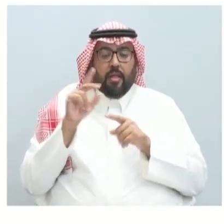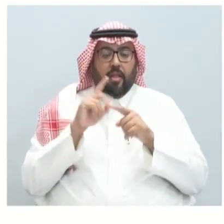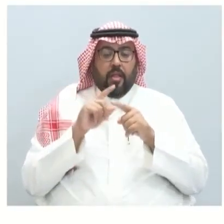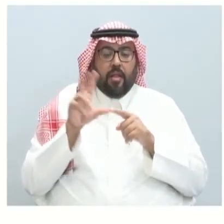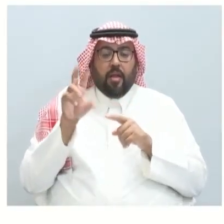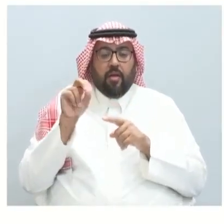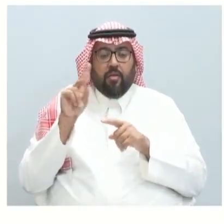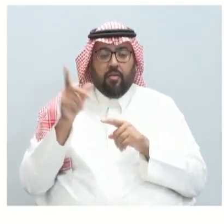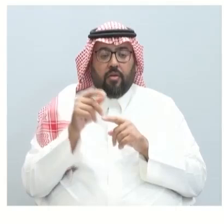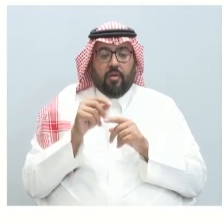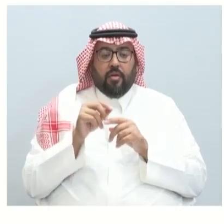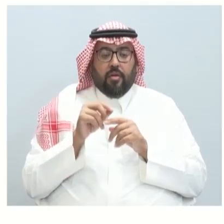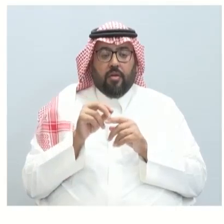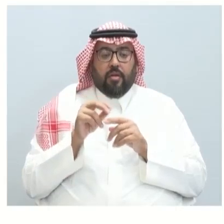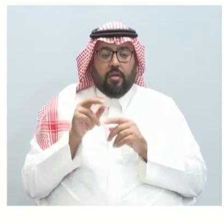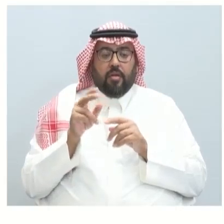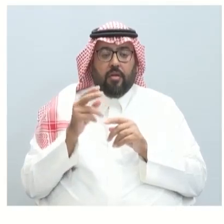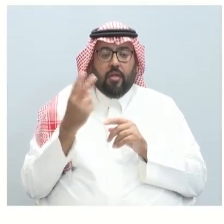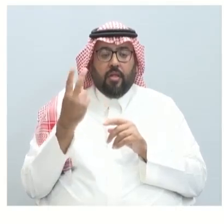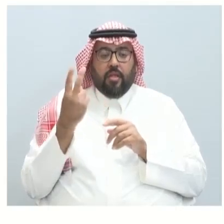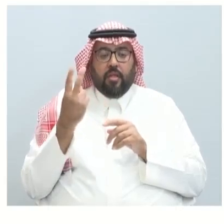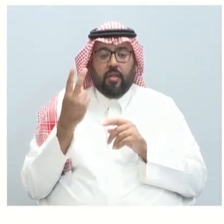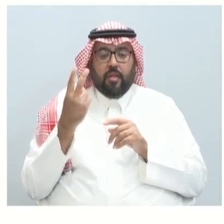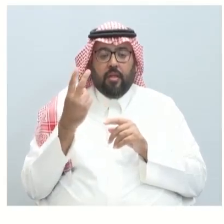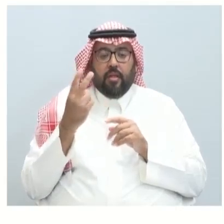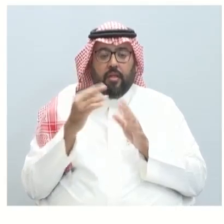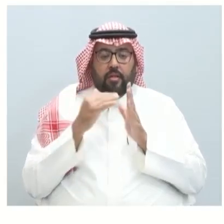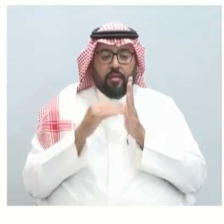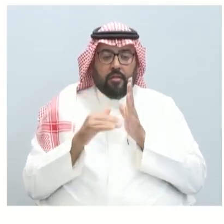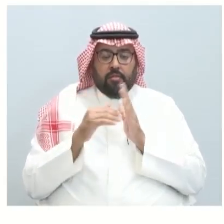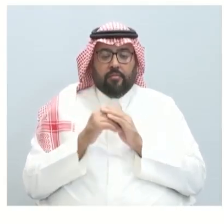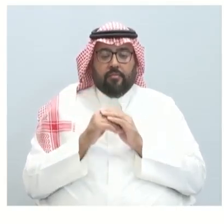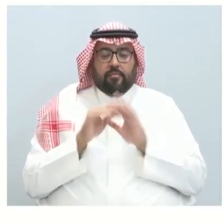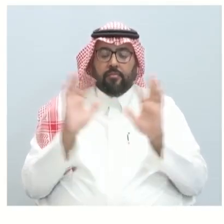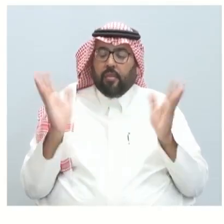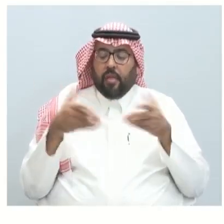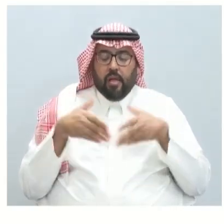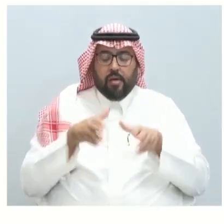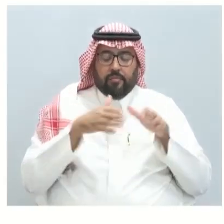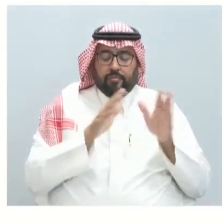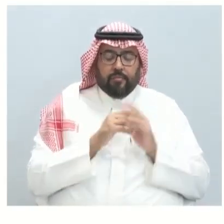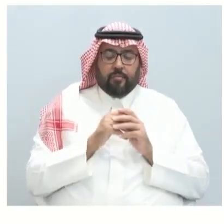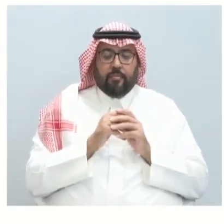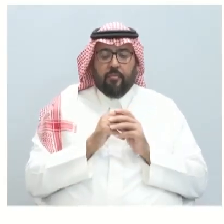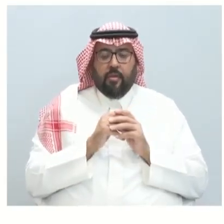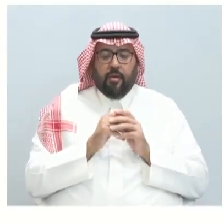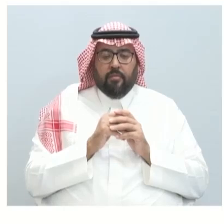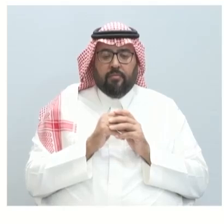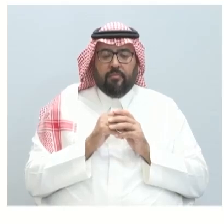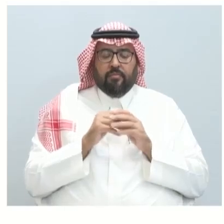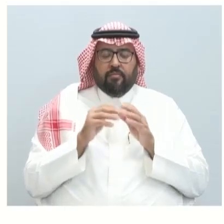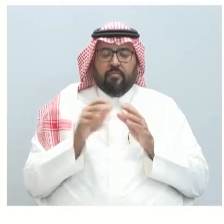القطر او اضرب اثنين في نصف القطر اذا تستطيع باي طريقه توجدها ابنائي وبناتي